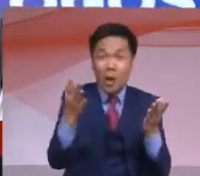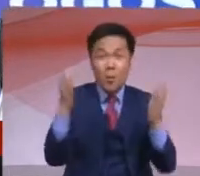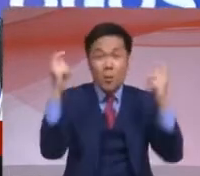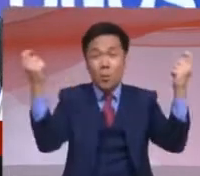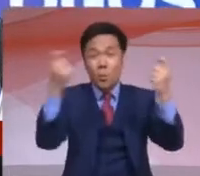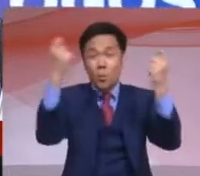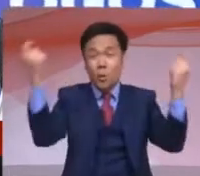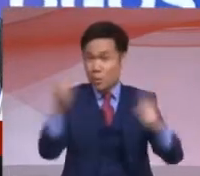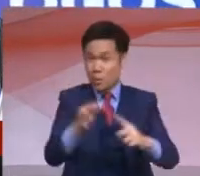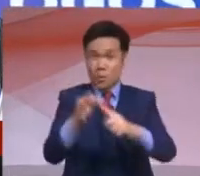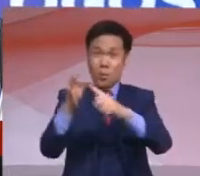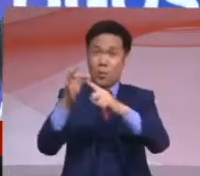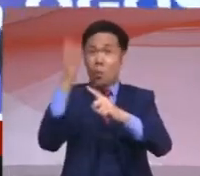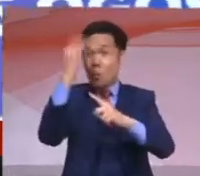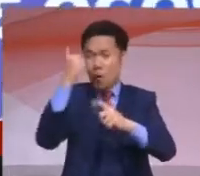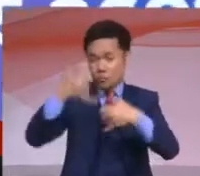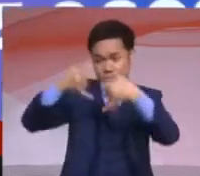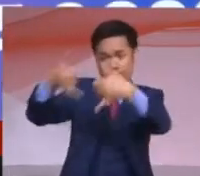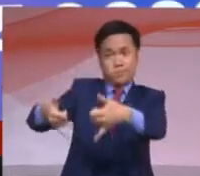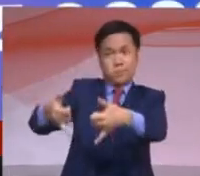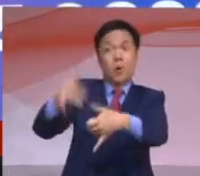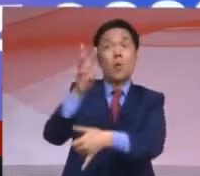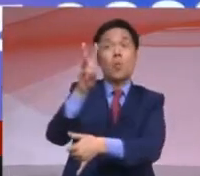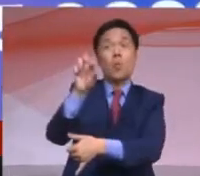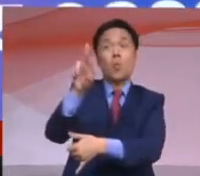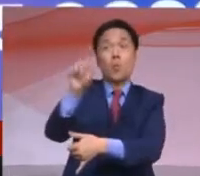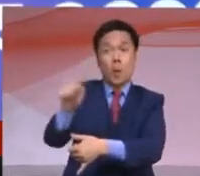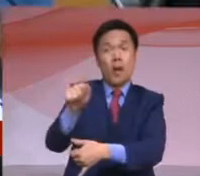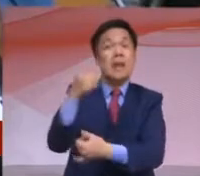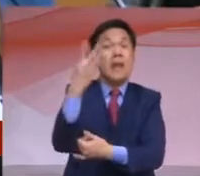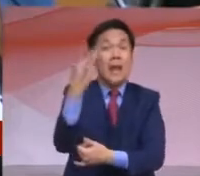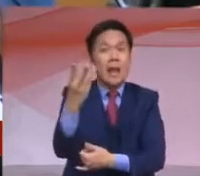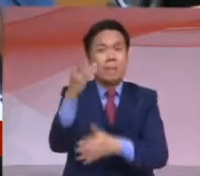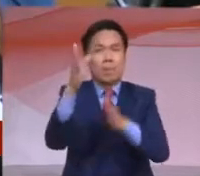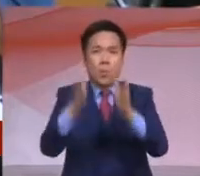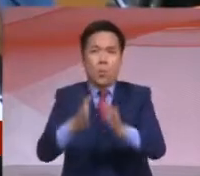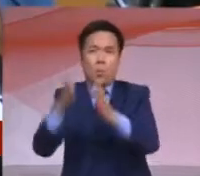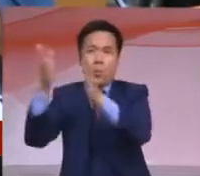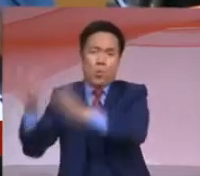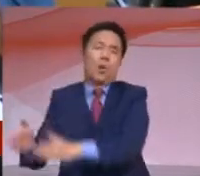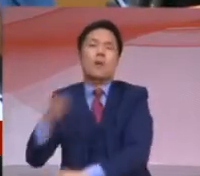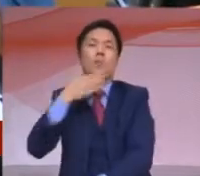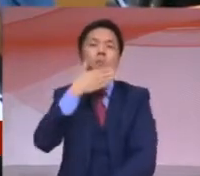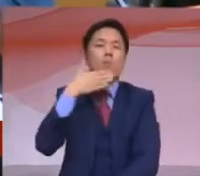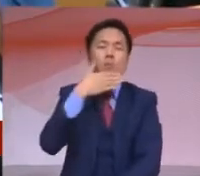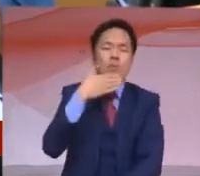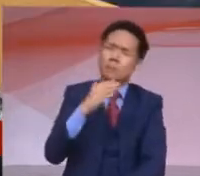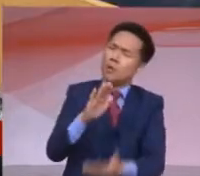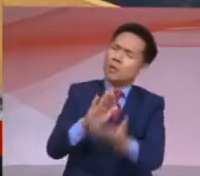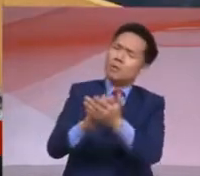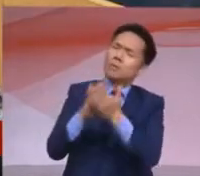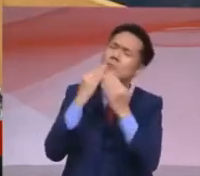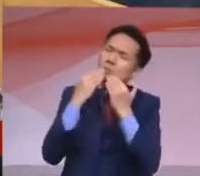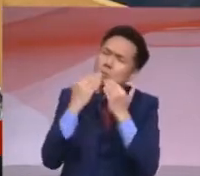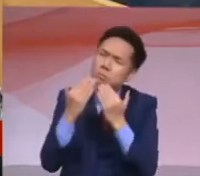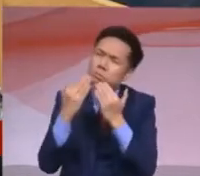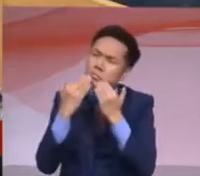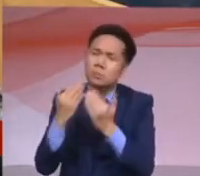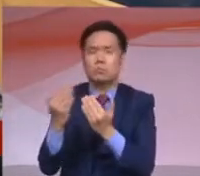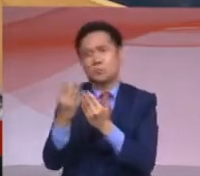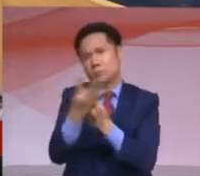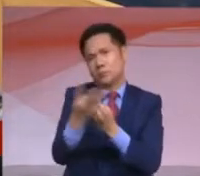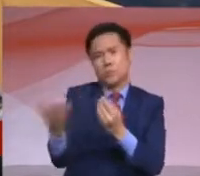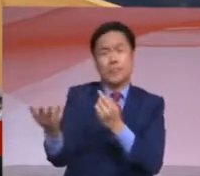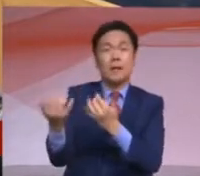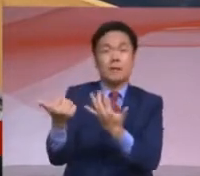ini adalah penyampaian Anugerah Wira beliau komik 19 kepada 6 orang beliau anugerah itu sebagian menghargai jasa dan pengorbanan